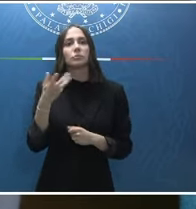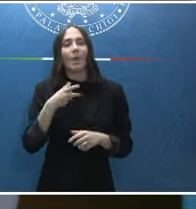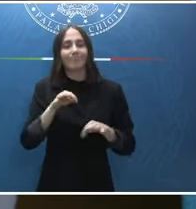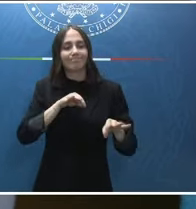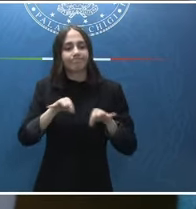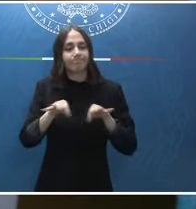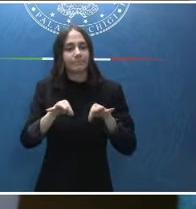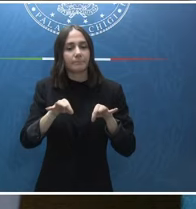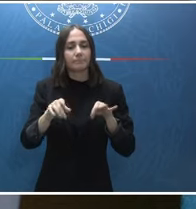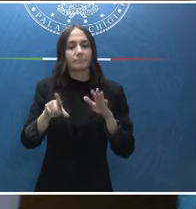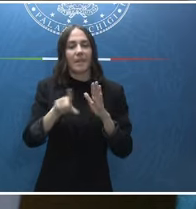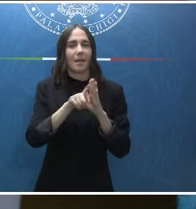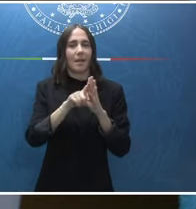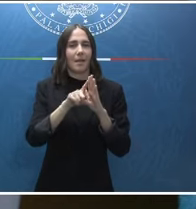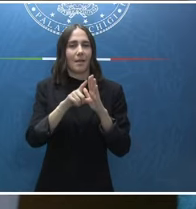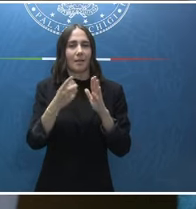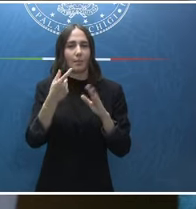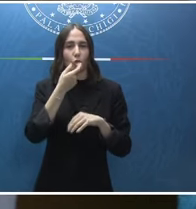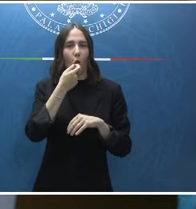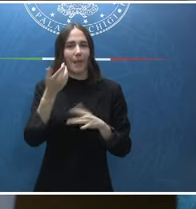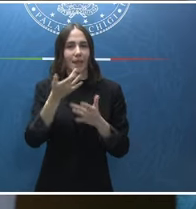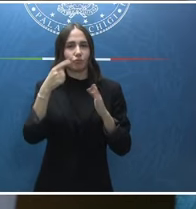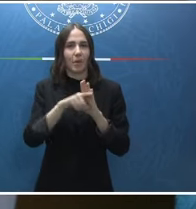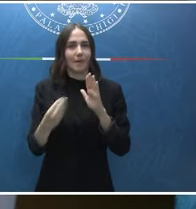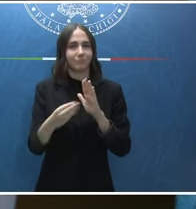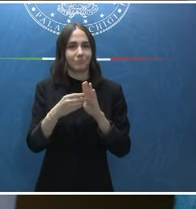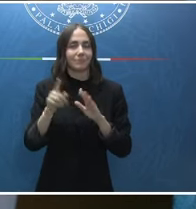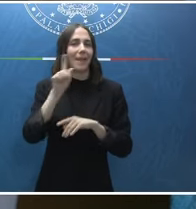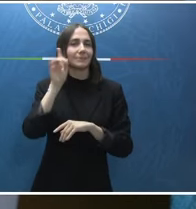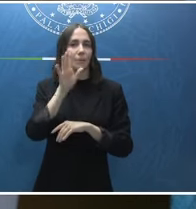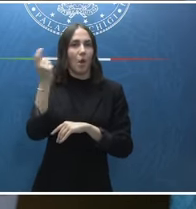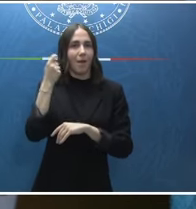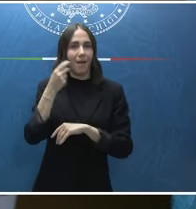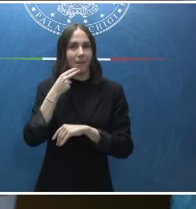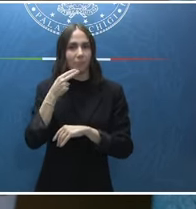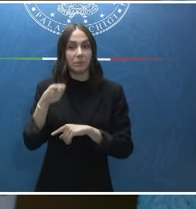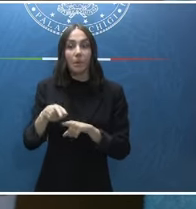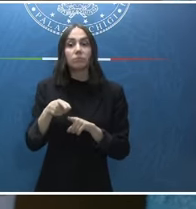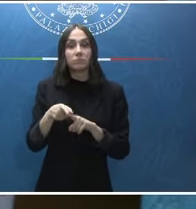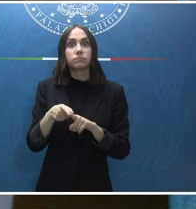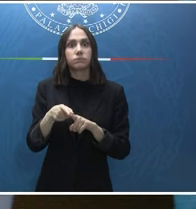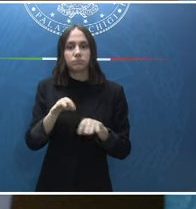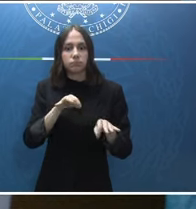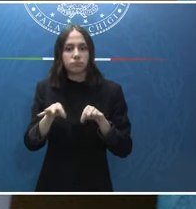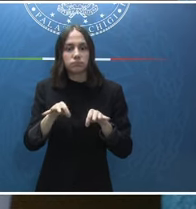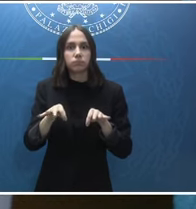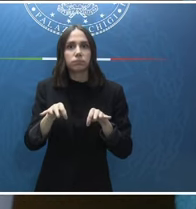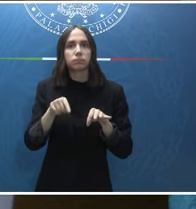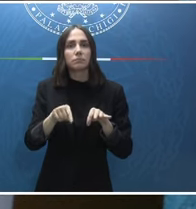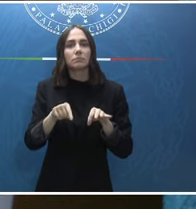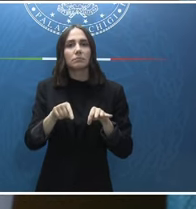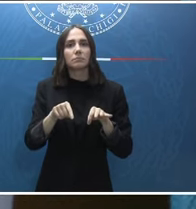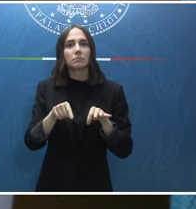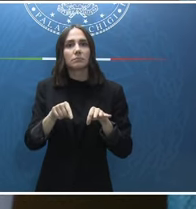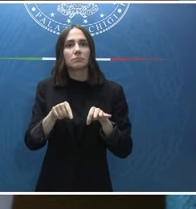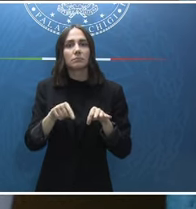liberalizzazione delle cosiddette droghe leggere, in particolare della cannabis. Queste sono tutte appunto studi che